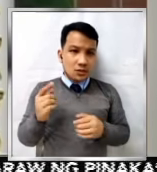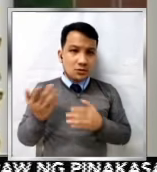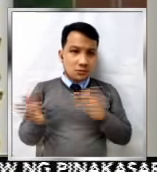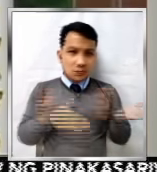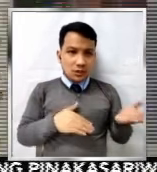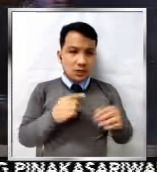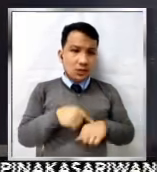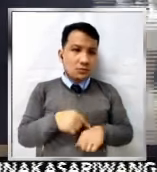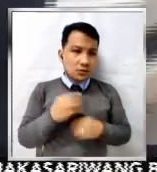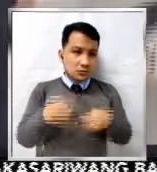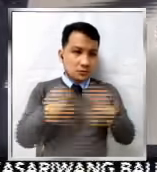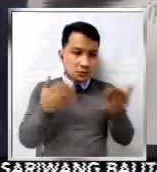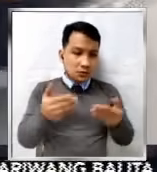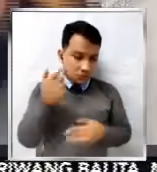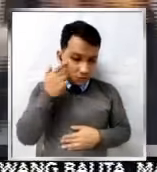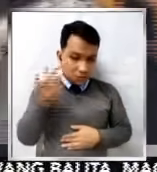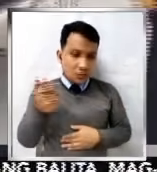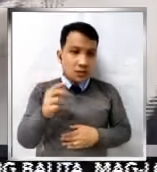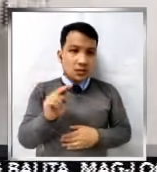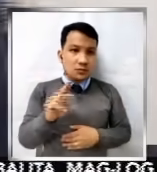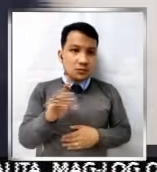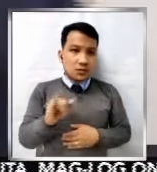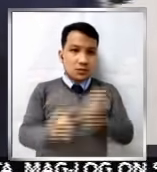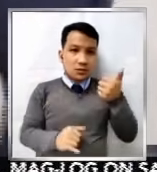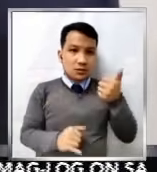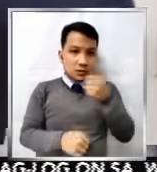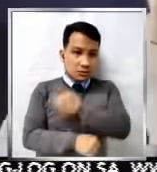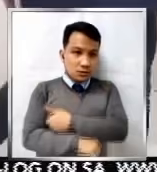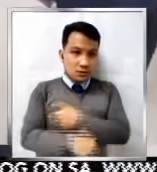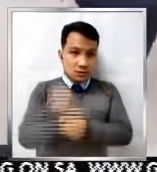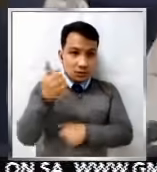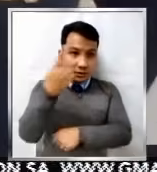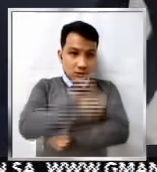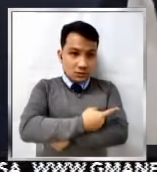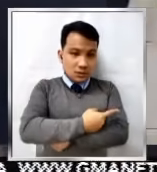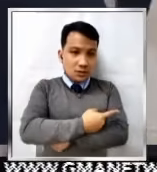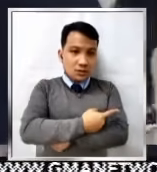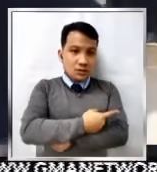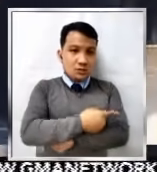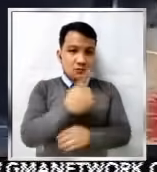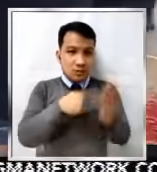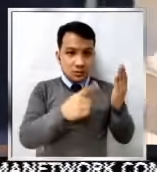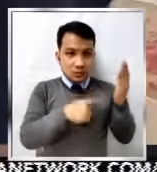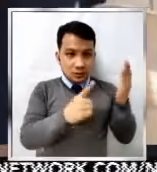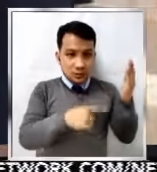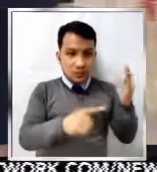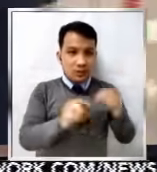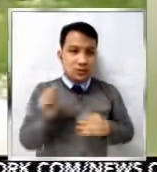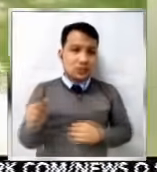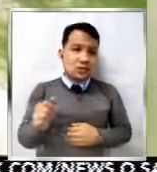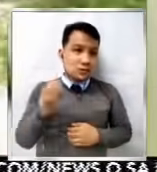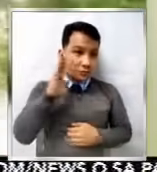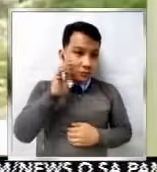Guevara ang NBI ng 10 araw para isumite ang kanilang autopsy report. Von Aquino, Nakatutok, 24 Oras.